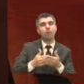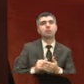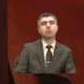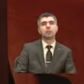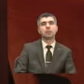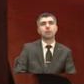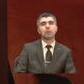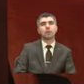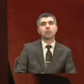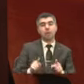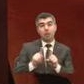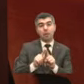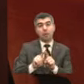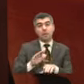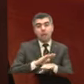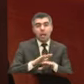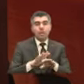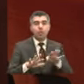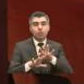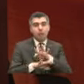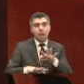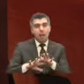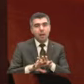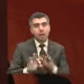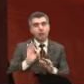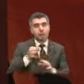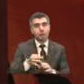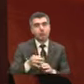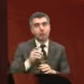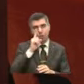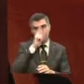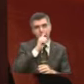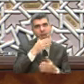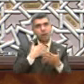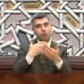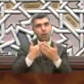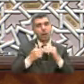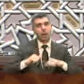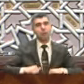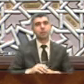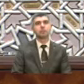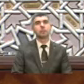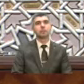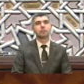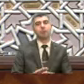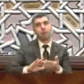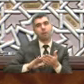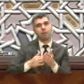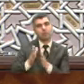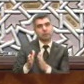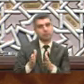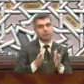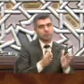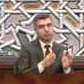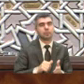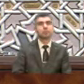التزاماتها يعني السياسة الاجتماعية، هناك التزامات كبيرة في هذا الشأن. شكرا سيدة الوزيرة، وشكرا لكم على حسن